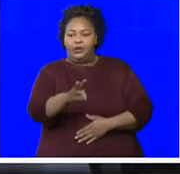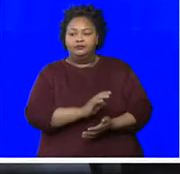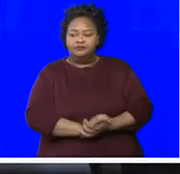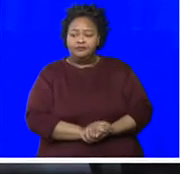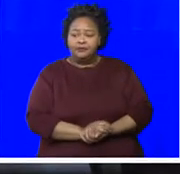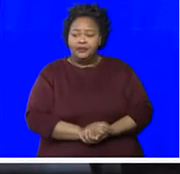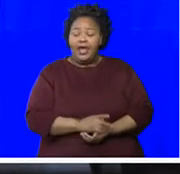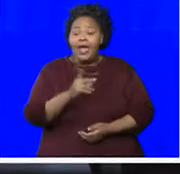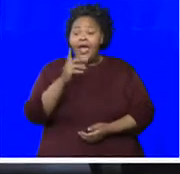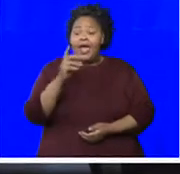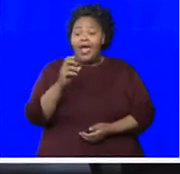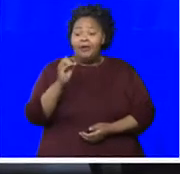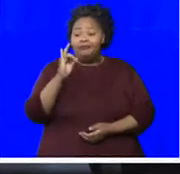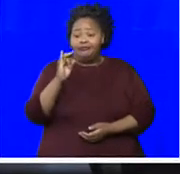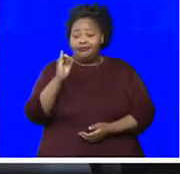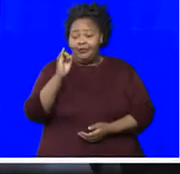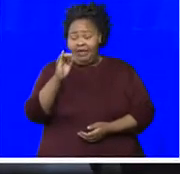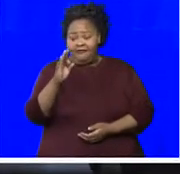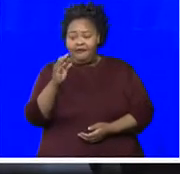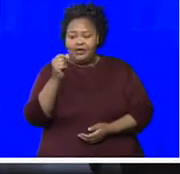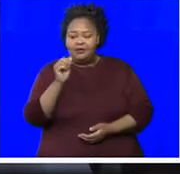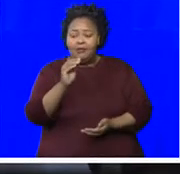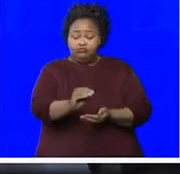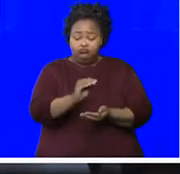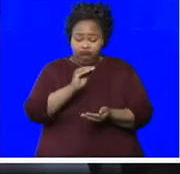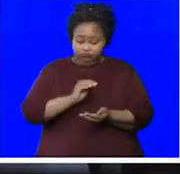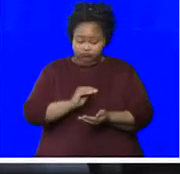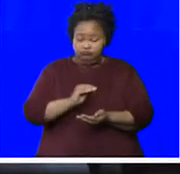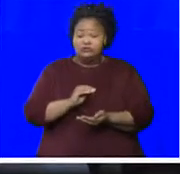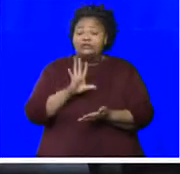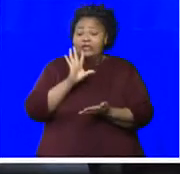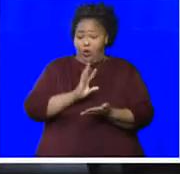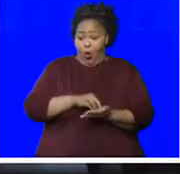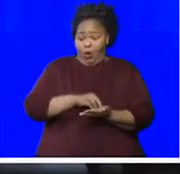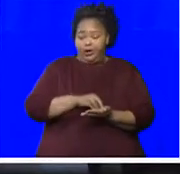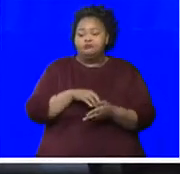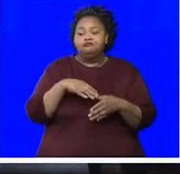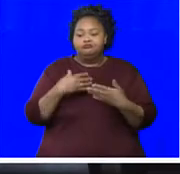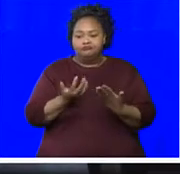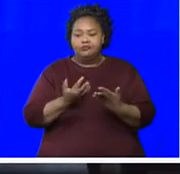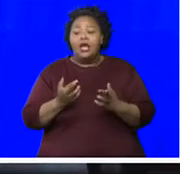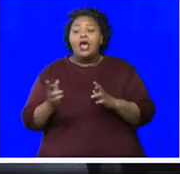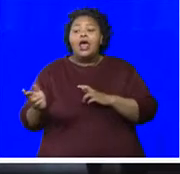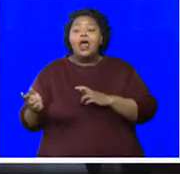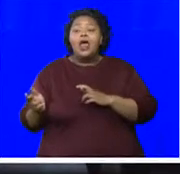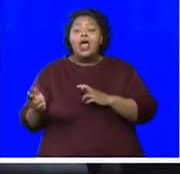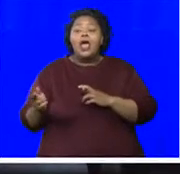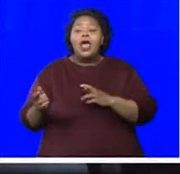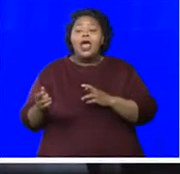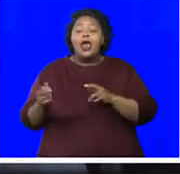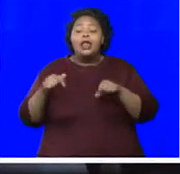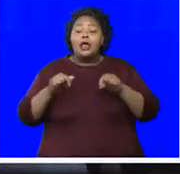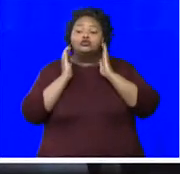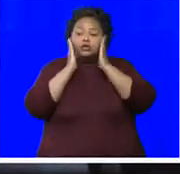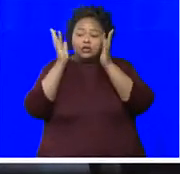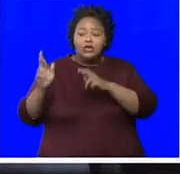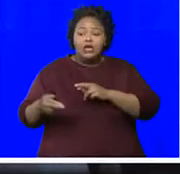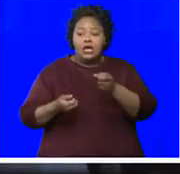vele silitiko sesikubonile lokhu eyi loku phoko regravelisha every now and